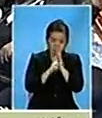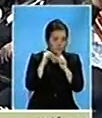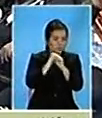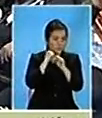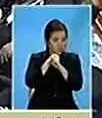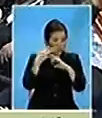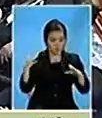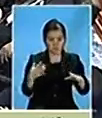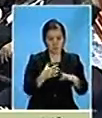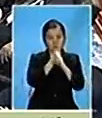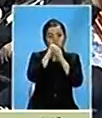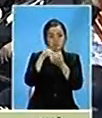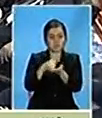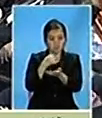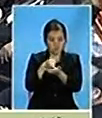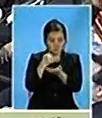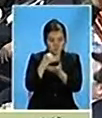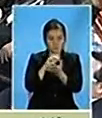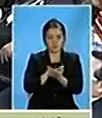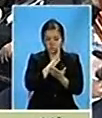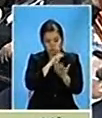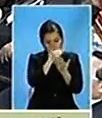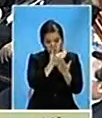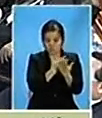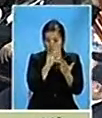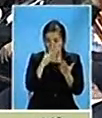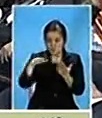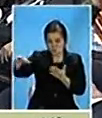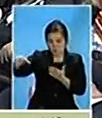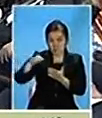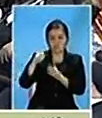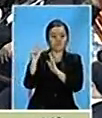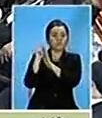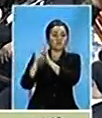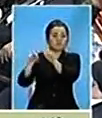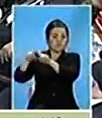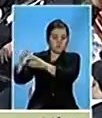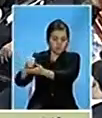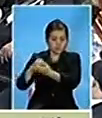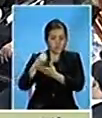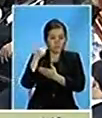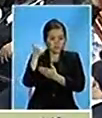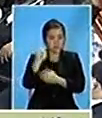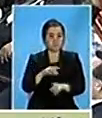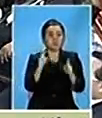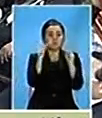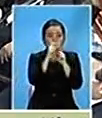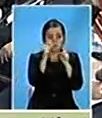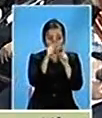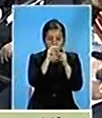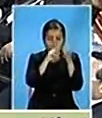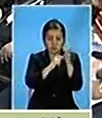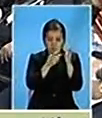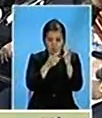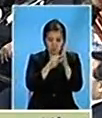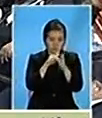ความจำเป็นที่ต้องไปใช้กฎหมายอื่นในการอ้างอิงนะครับกรณีคำจำกัดความคำว่าการ